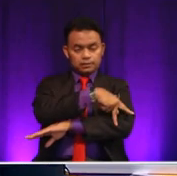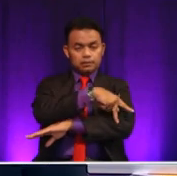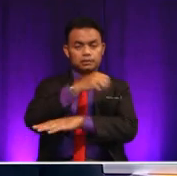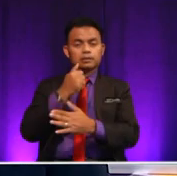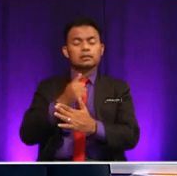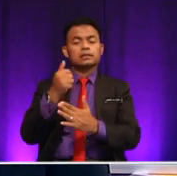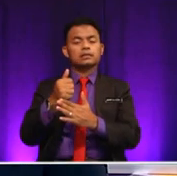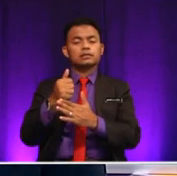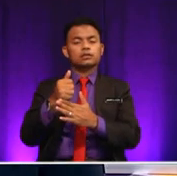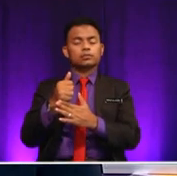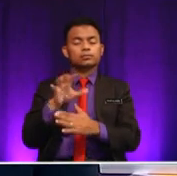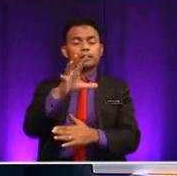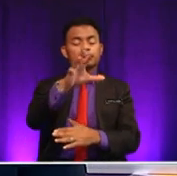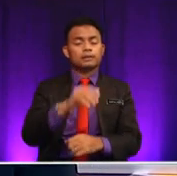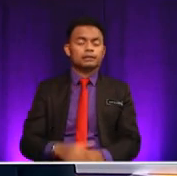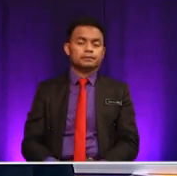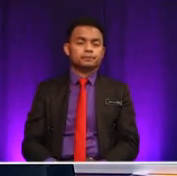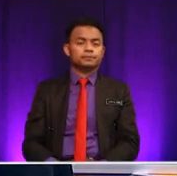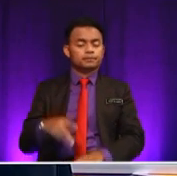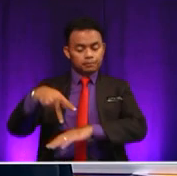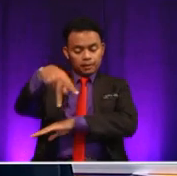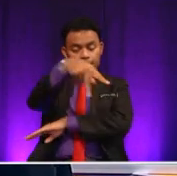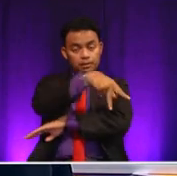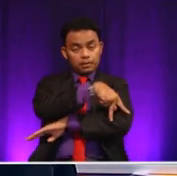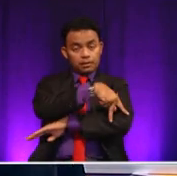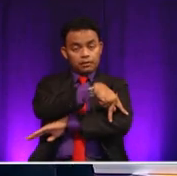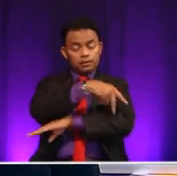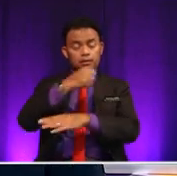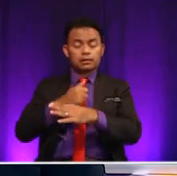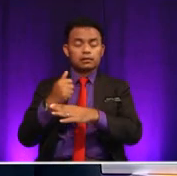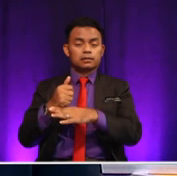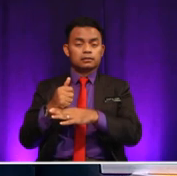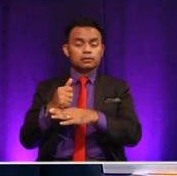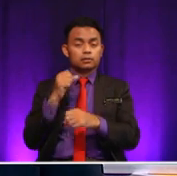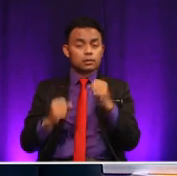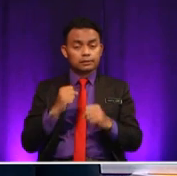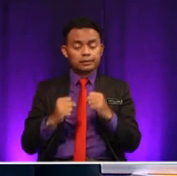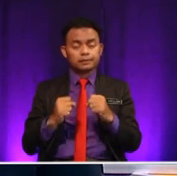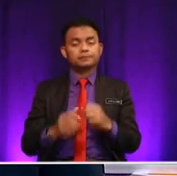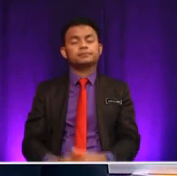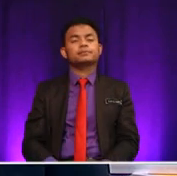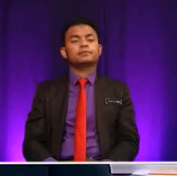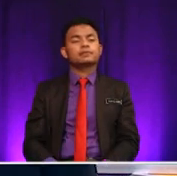mana mana jawaban murid antara acara Padang atau acara balapan Oke